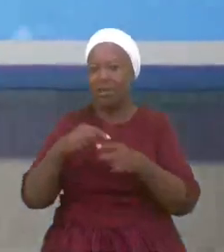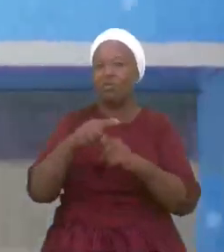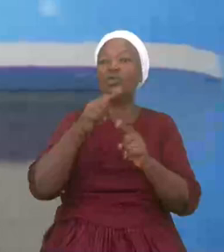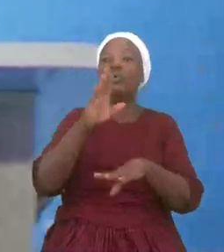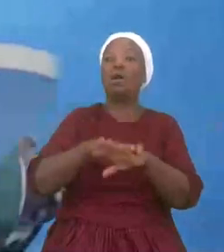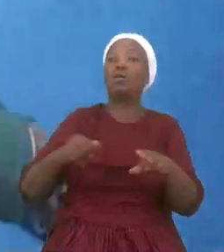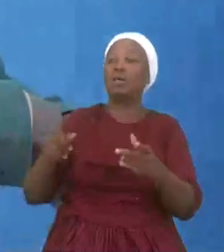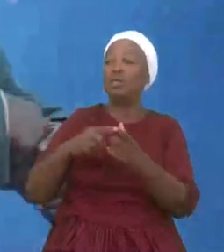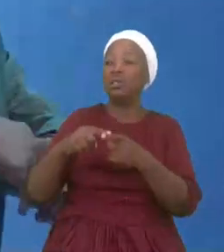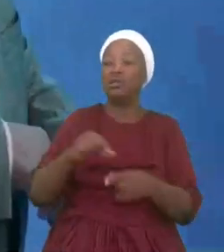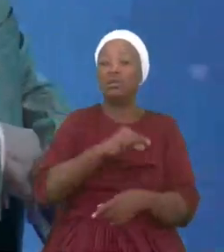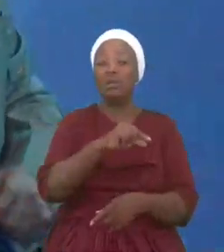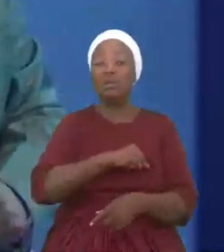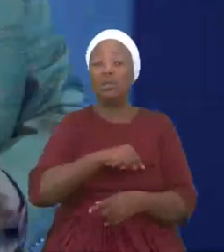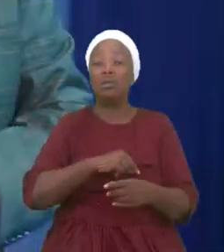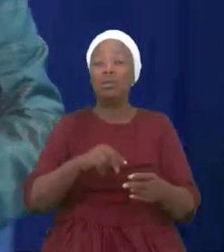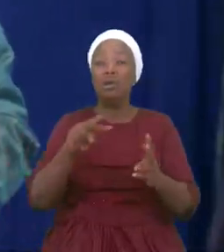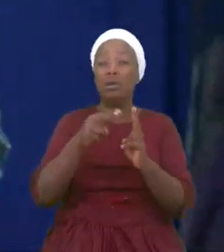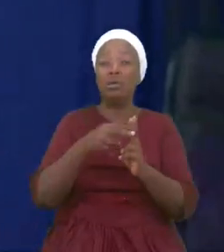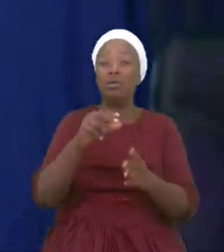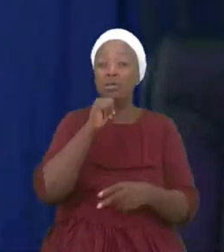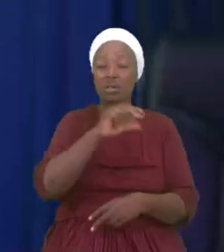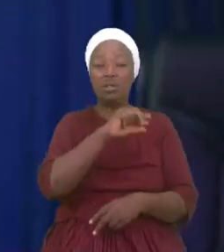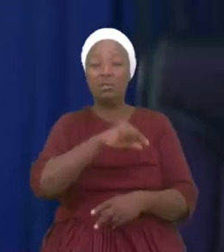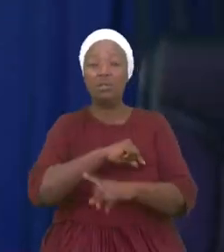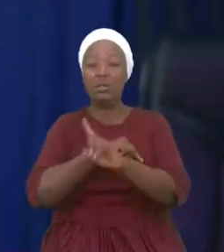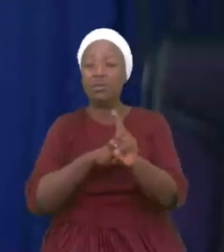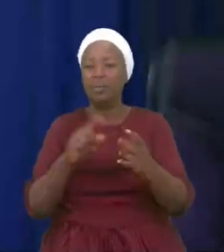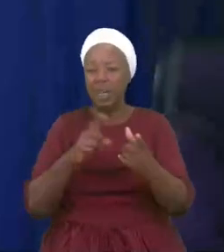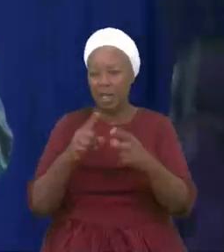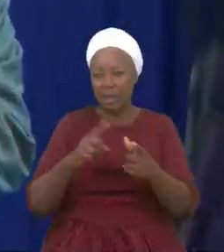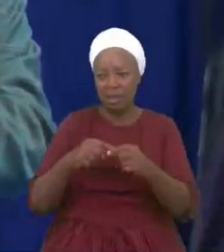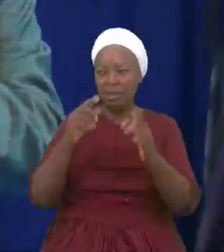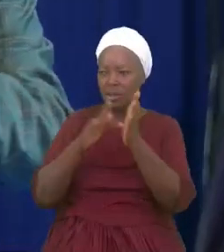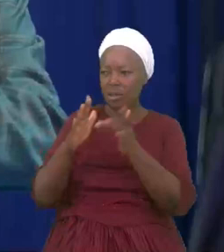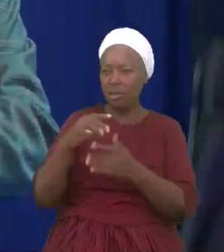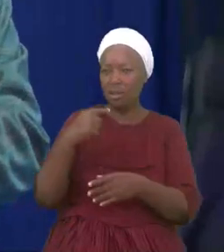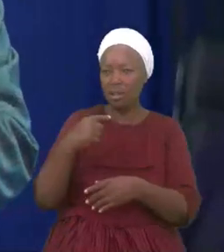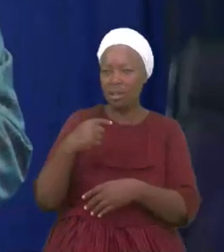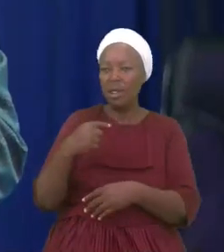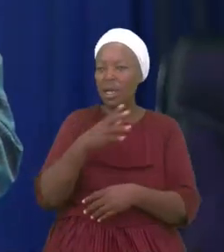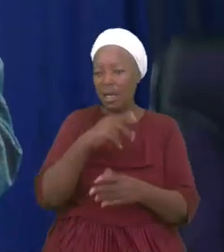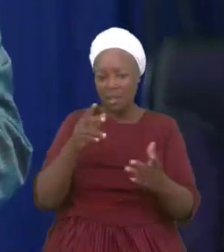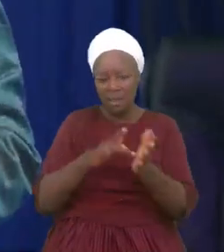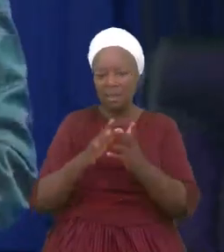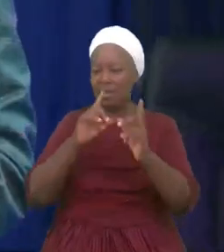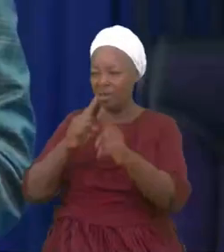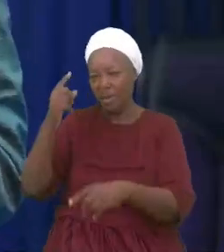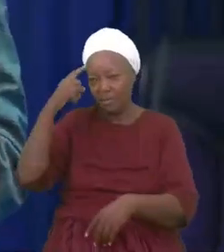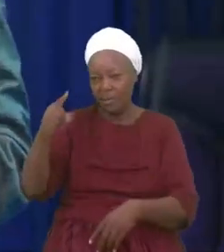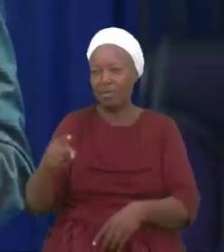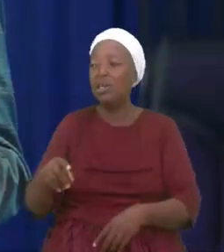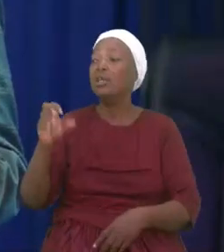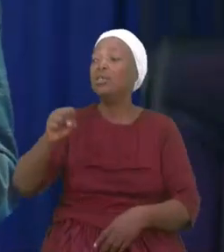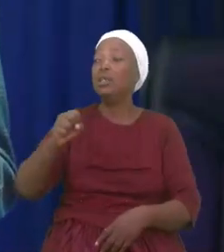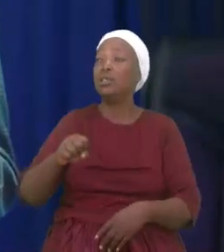soit je vais supporter supporter le prix à payer et lorsqu'on t'appelle le l'inculpé